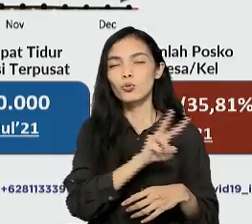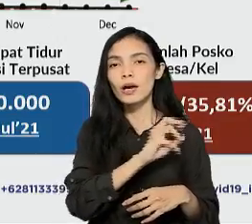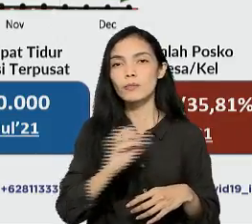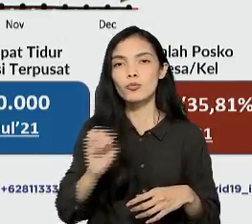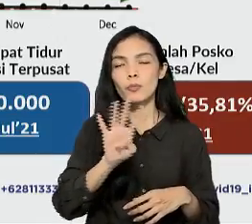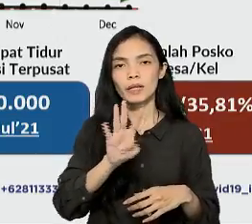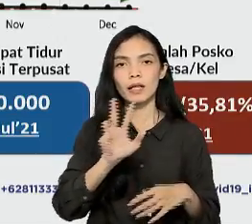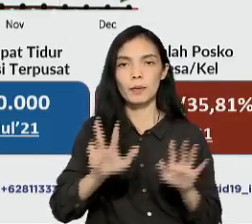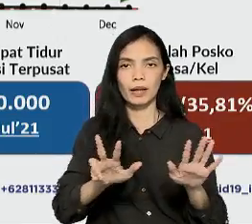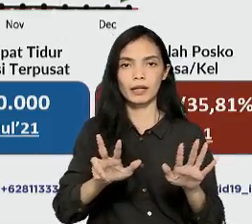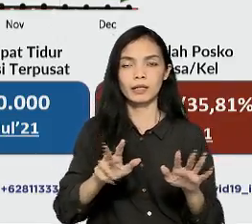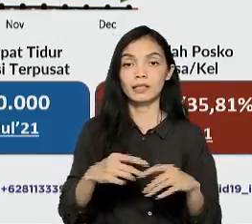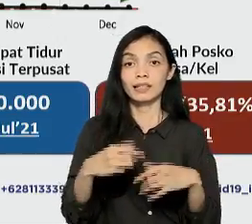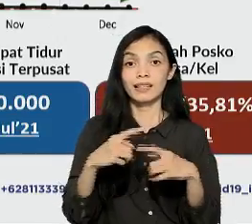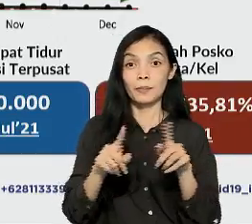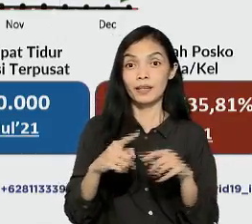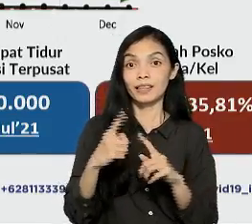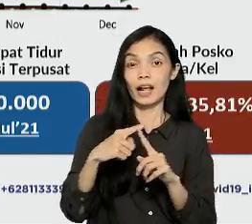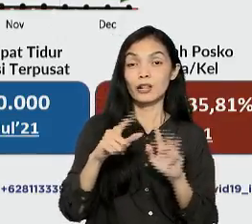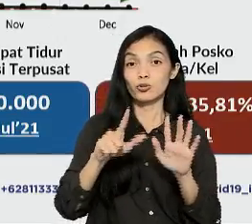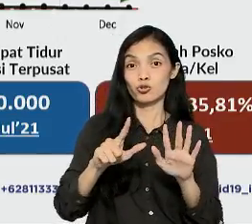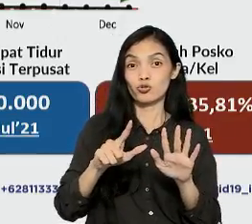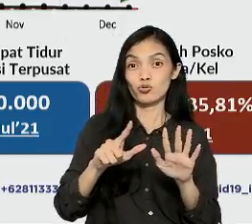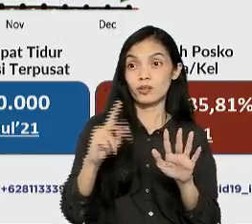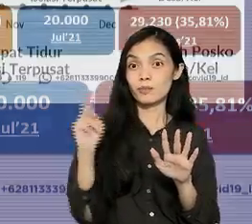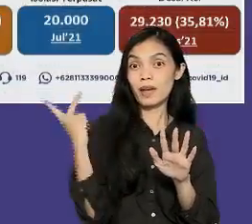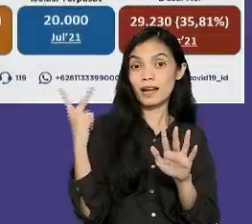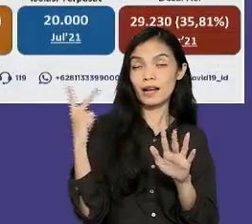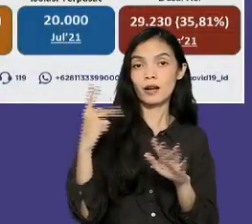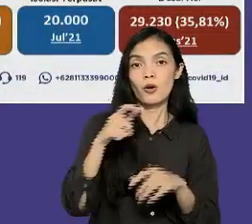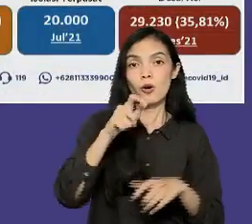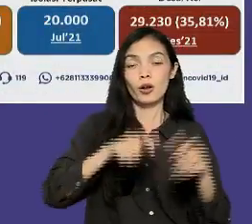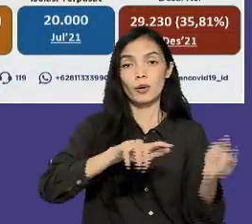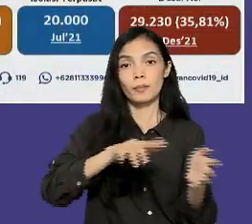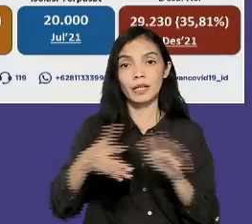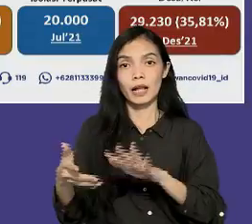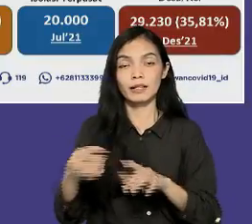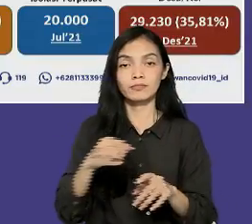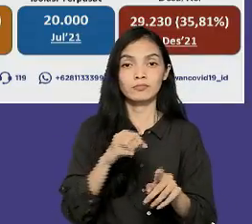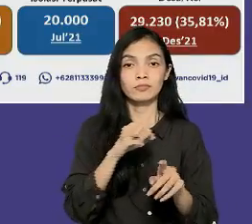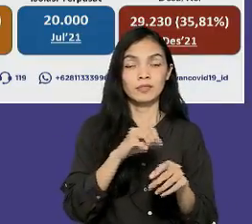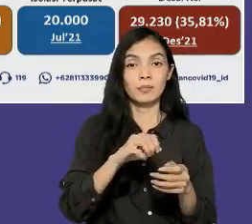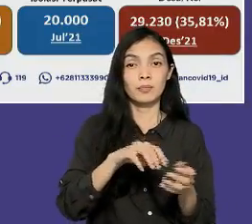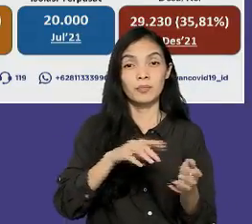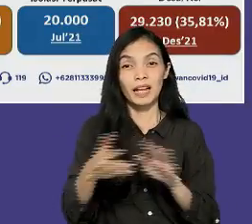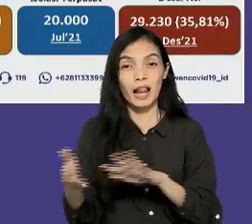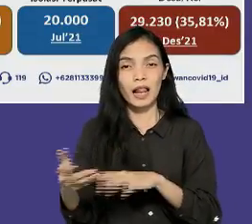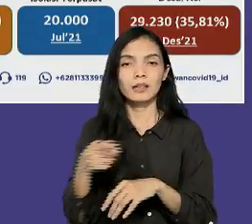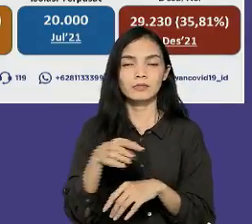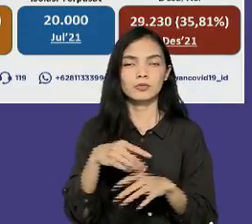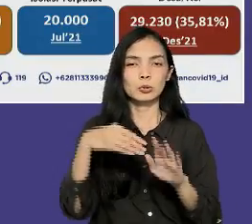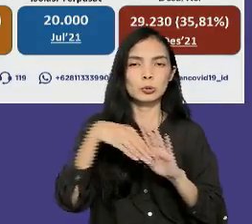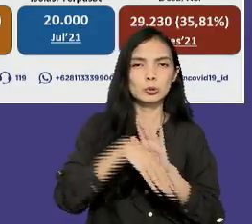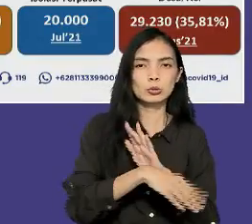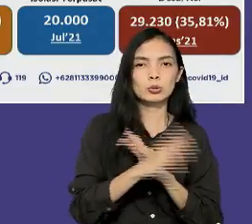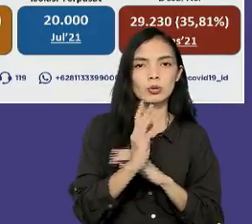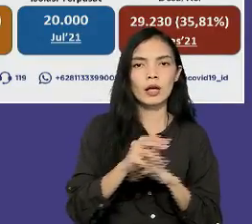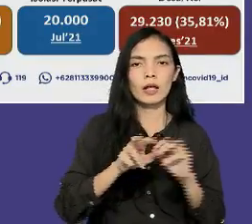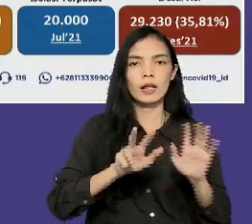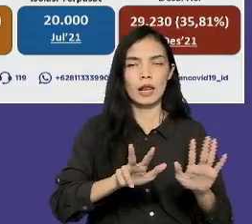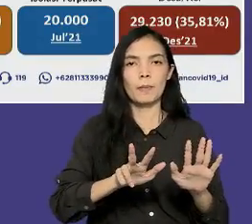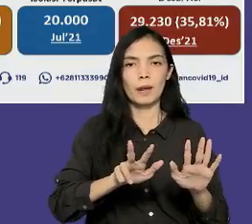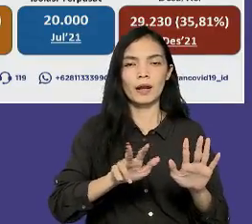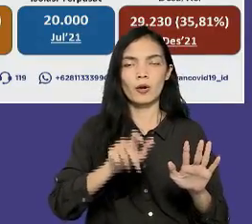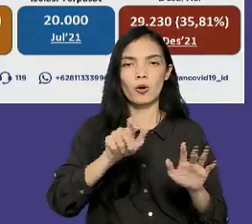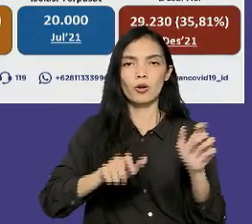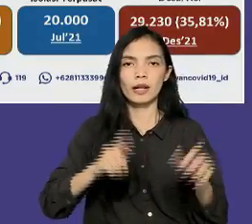27 kemarin, jumlah orang yang meninggal harian karena COVID-19 telah turun drastis menjadi 8 orang